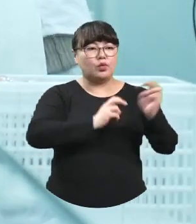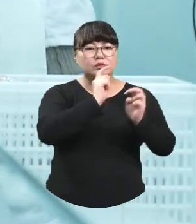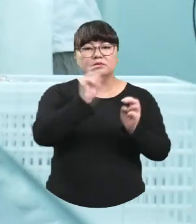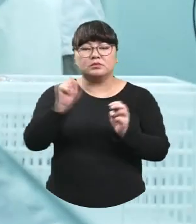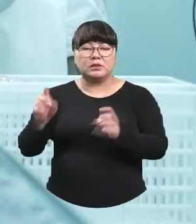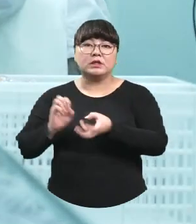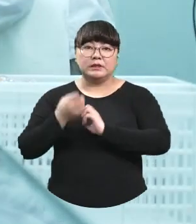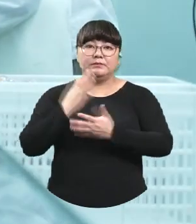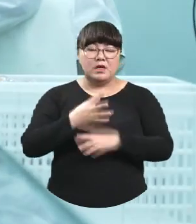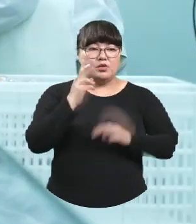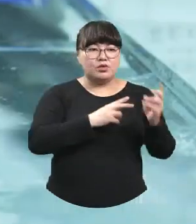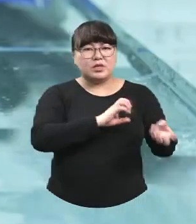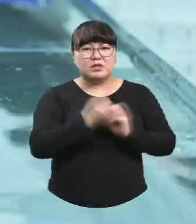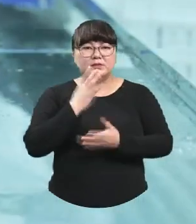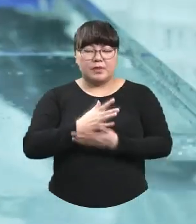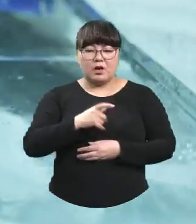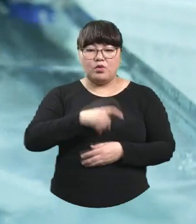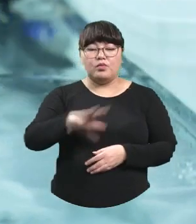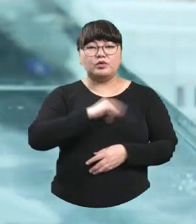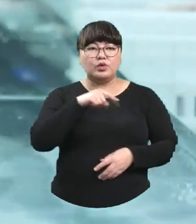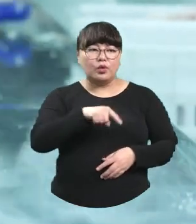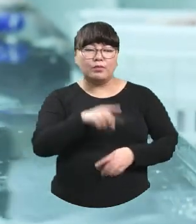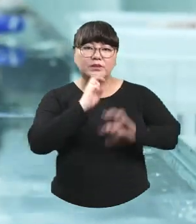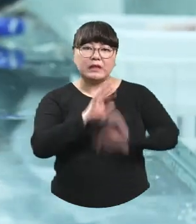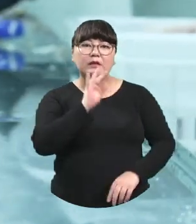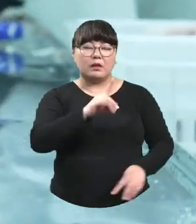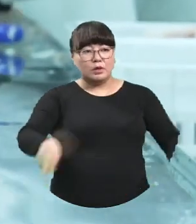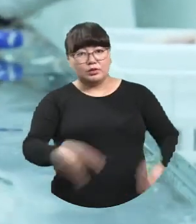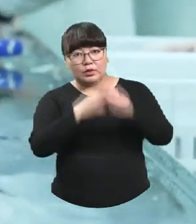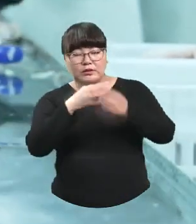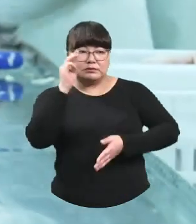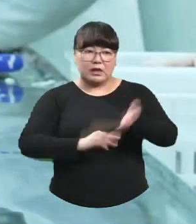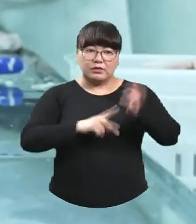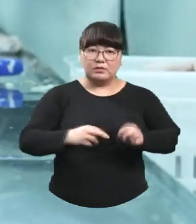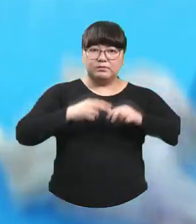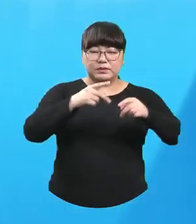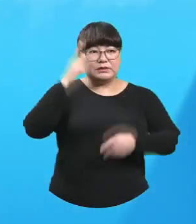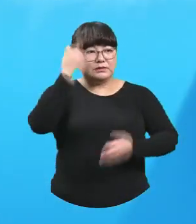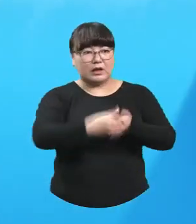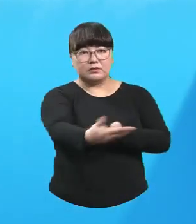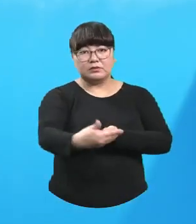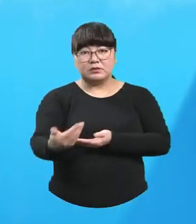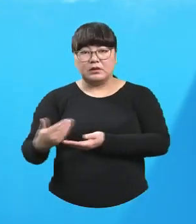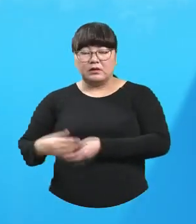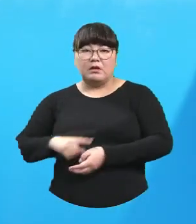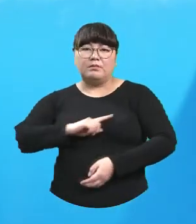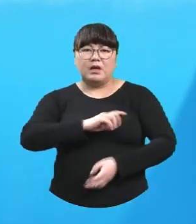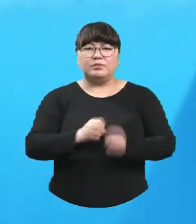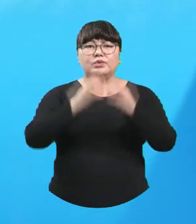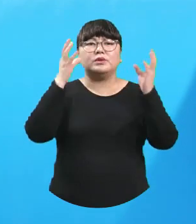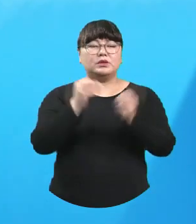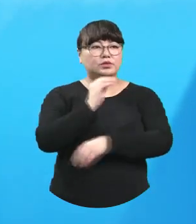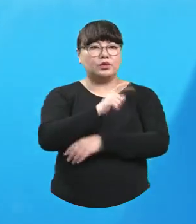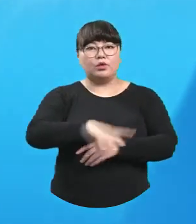байна. Үйлдвэрлэл эрхлэгчдийн өнөөгийн нөхцөл байдал бодтой дүгнэлт гэж татварын реформ саналыг нь тусгах зорилгоор баялаг